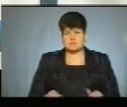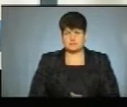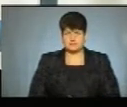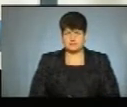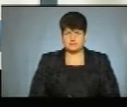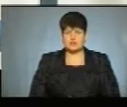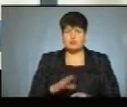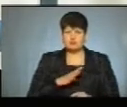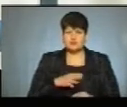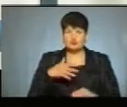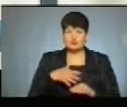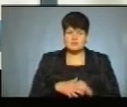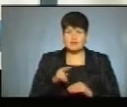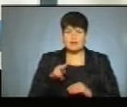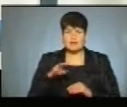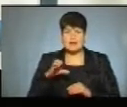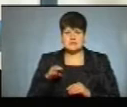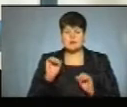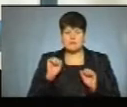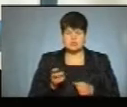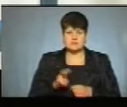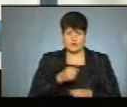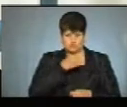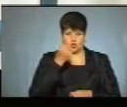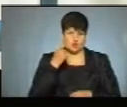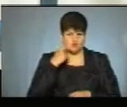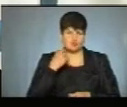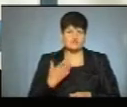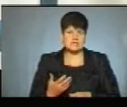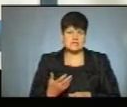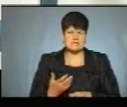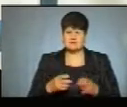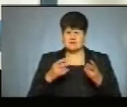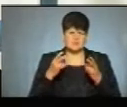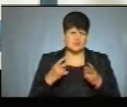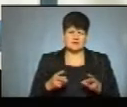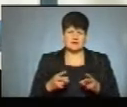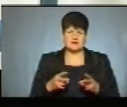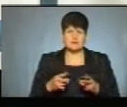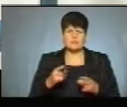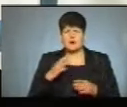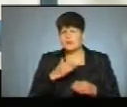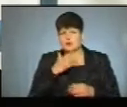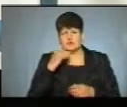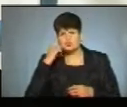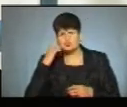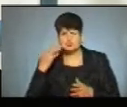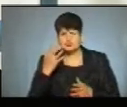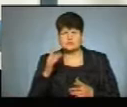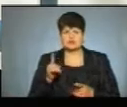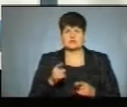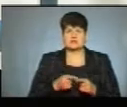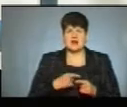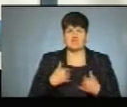І щоб було розуміння, в Пласт можна прийти в дорослому віці. Тобто, бо багато хто думає, я вже за